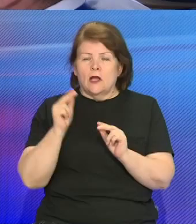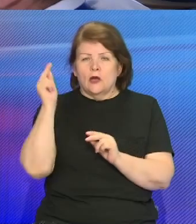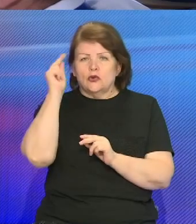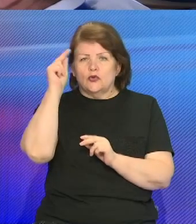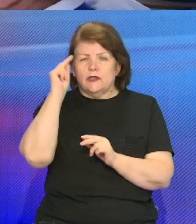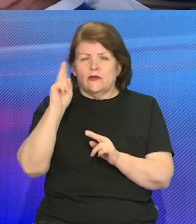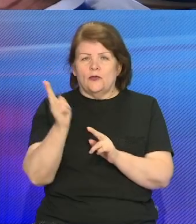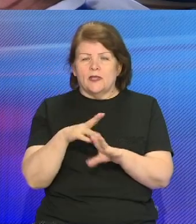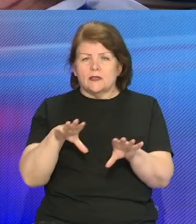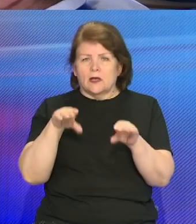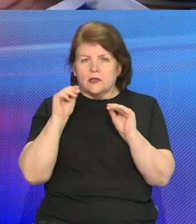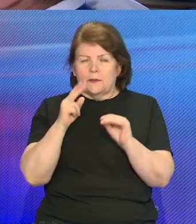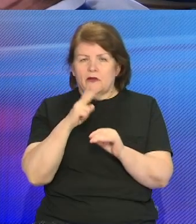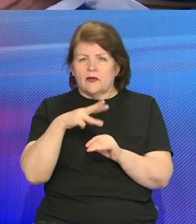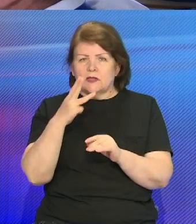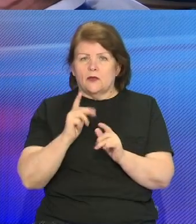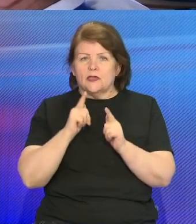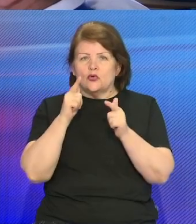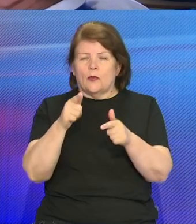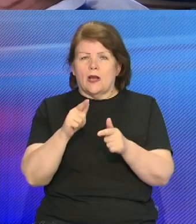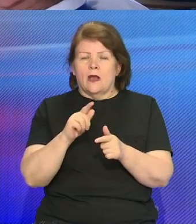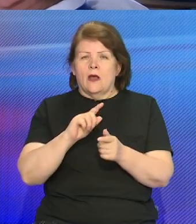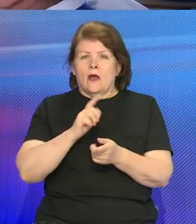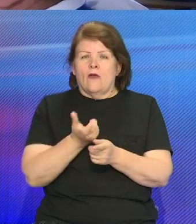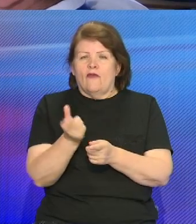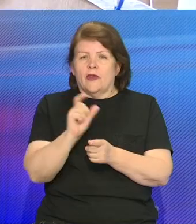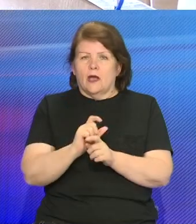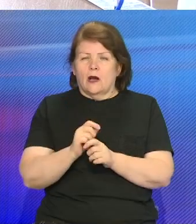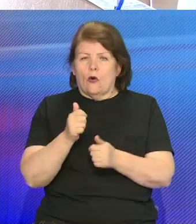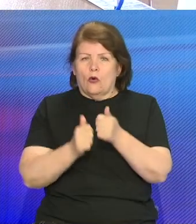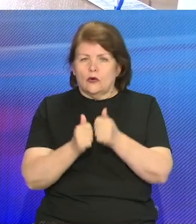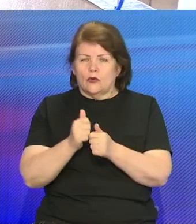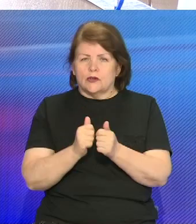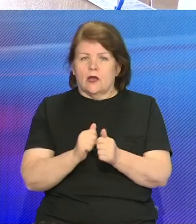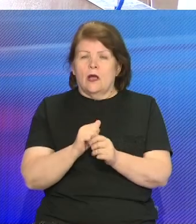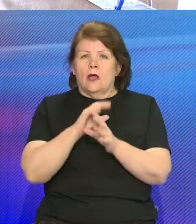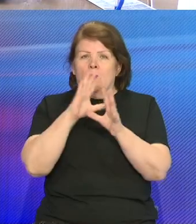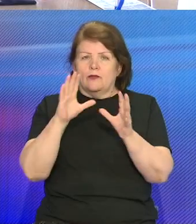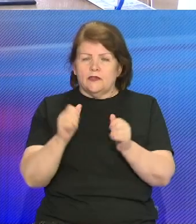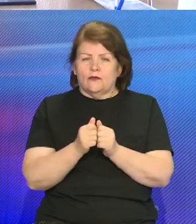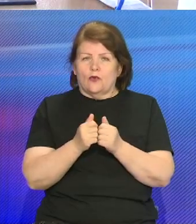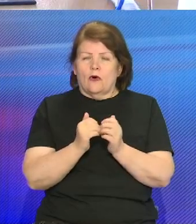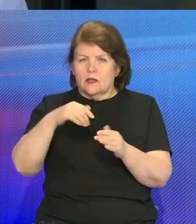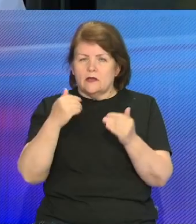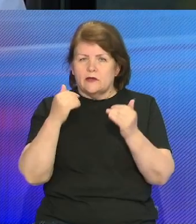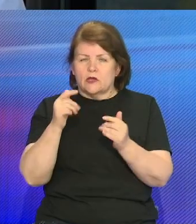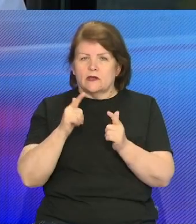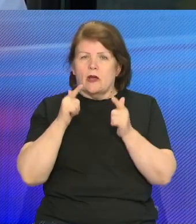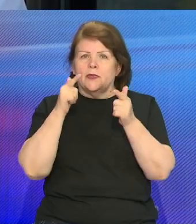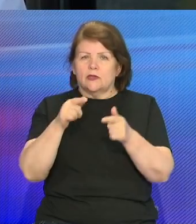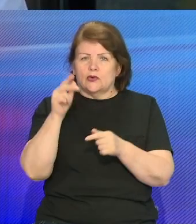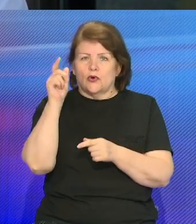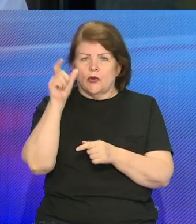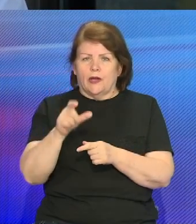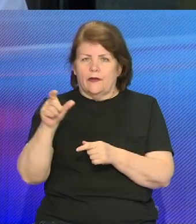конкурсом. У Вогулей приемная комиссия означала высокий узровень веда у селитних абитуриентов. В этом году